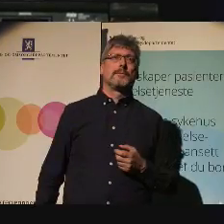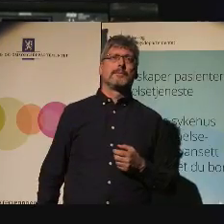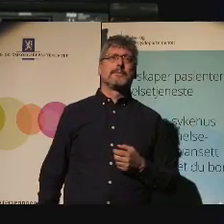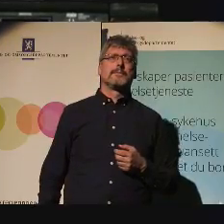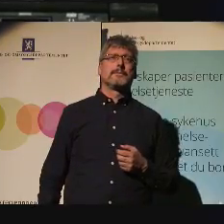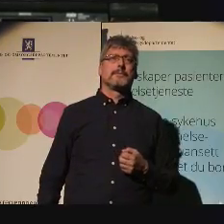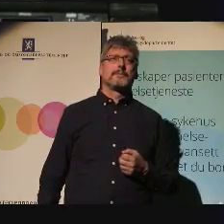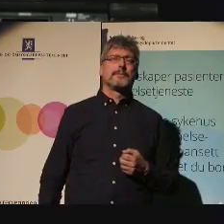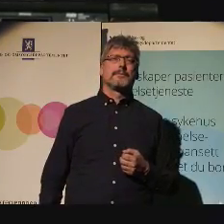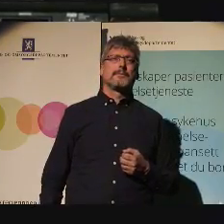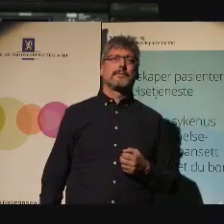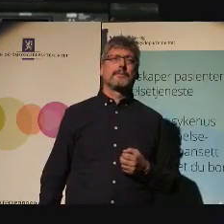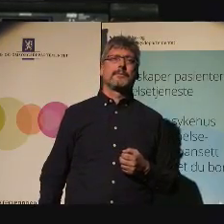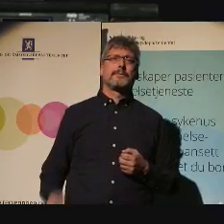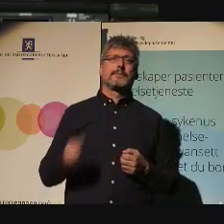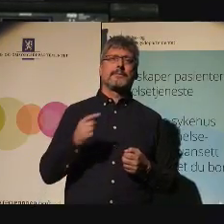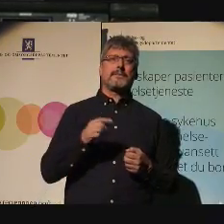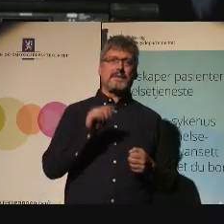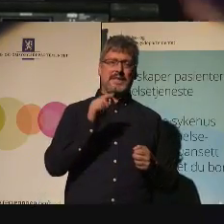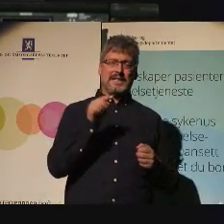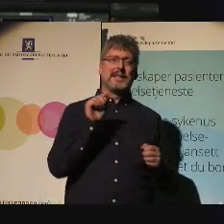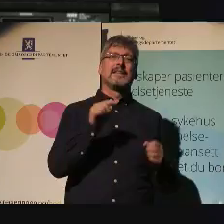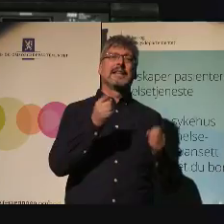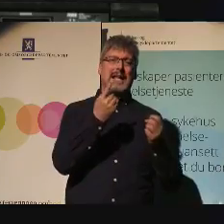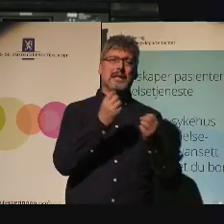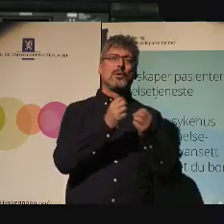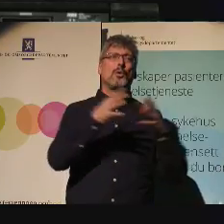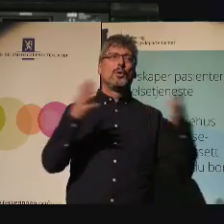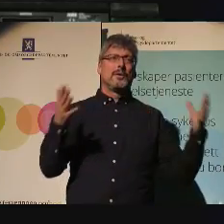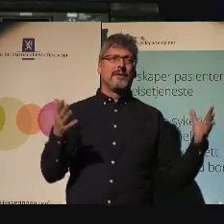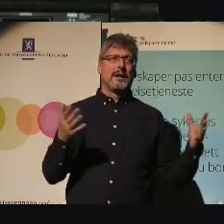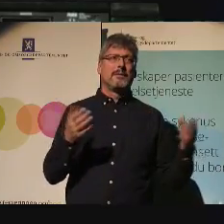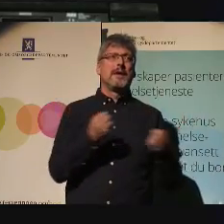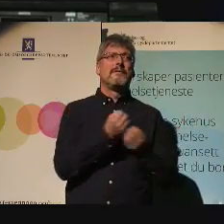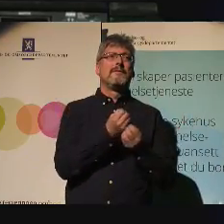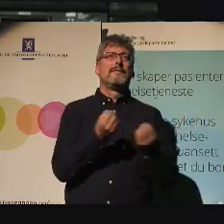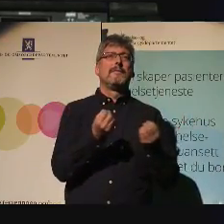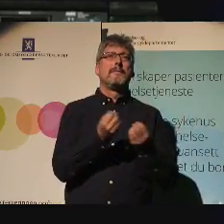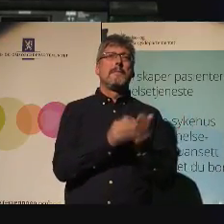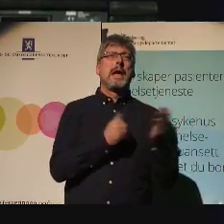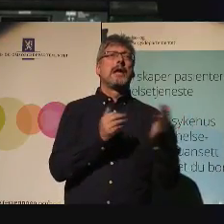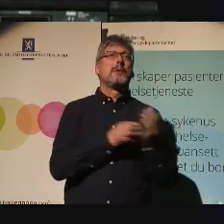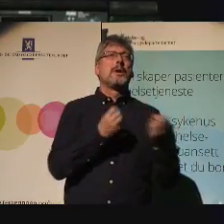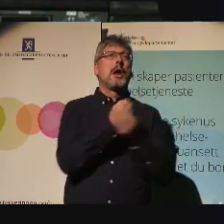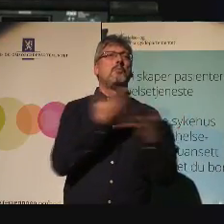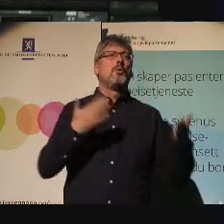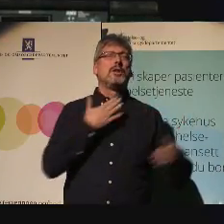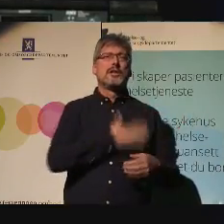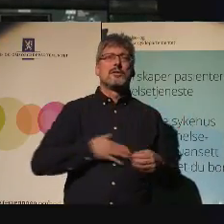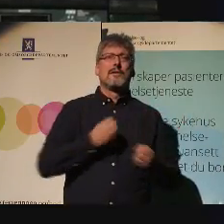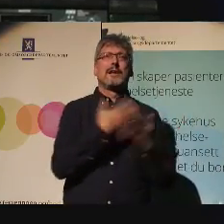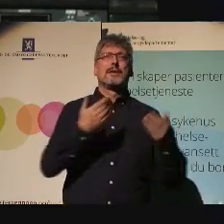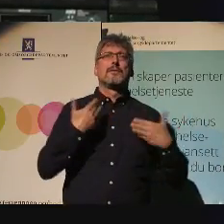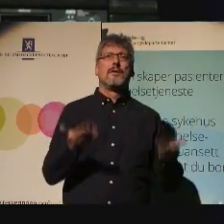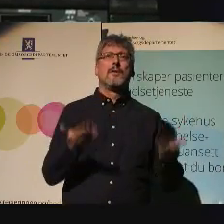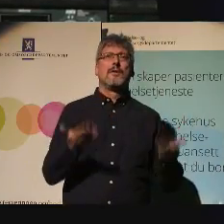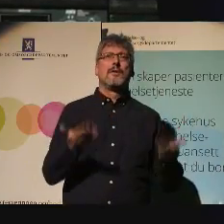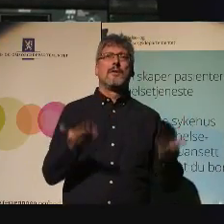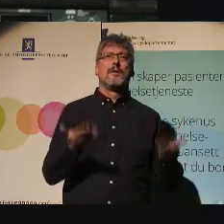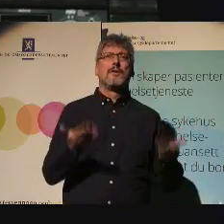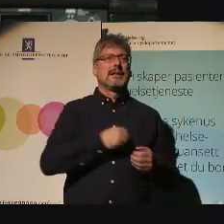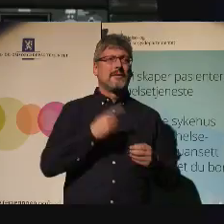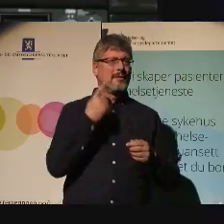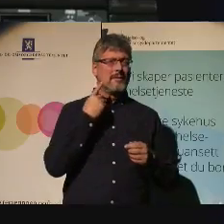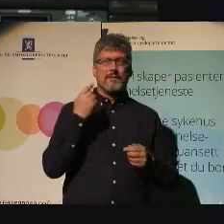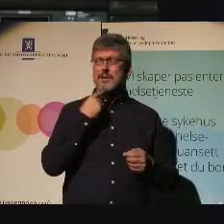Vi har en utvikling med stadig mer multisykdom. Flere som får mange lidelser. Vi hørte tallet 4,8